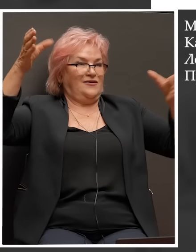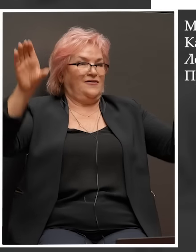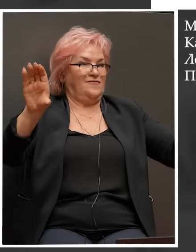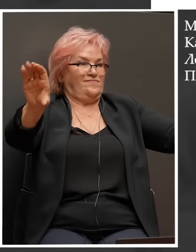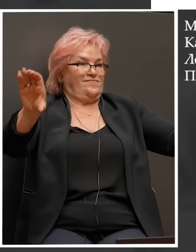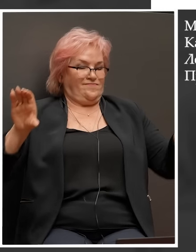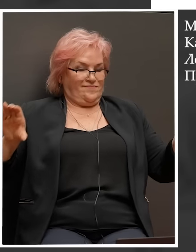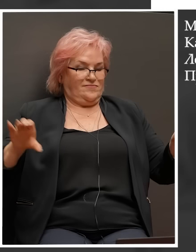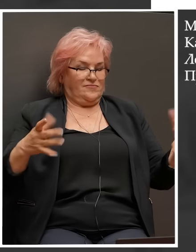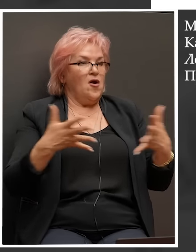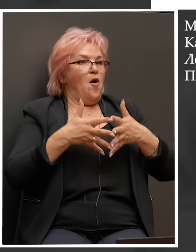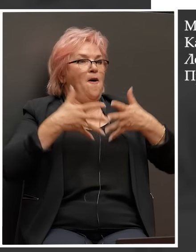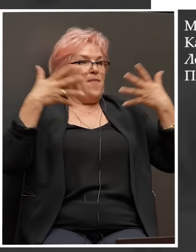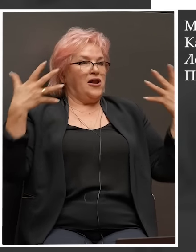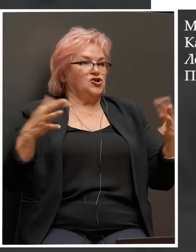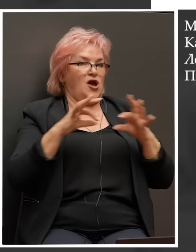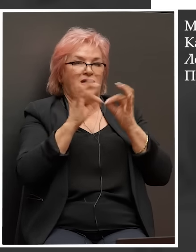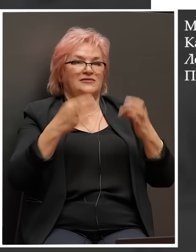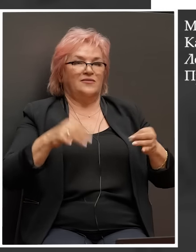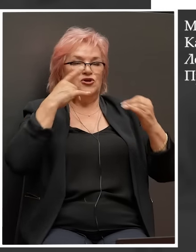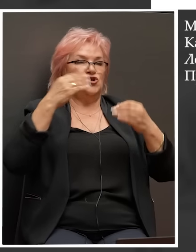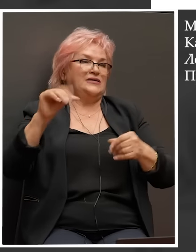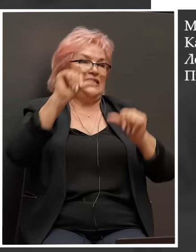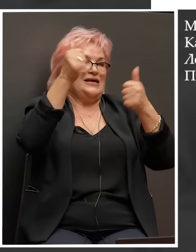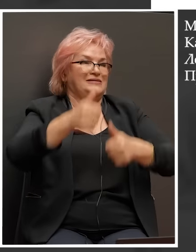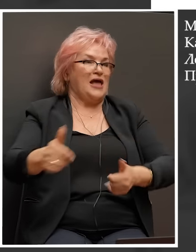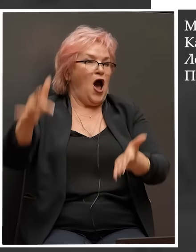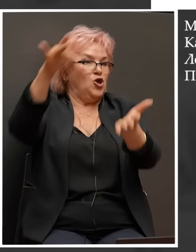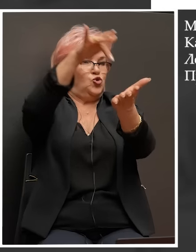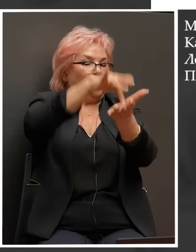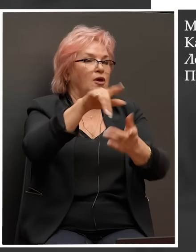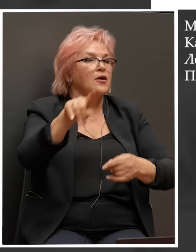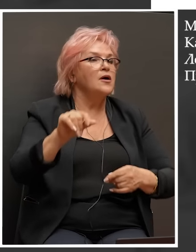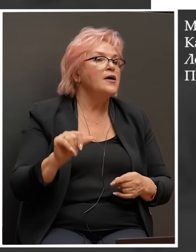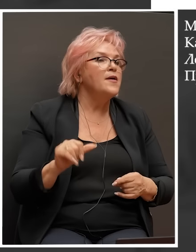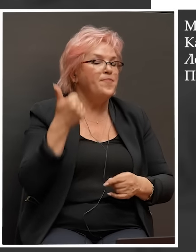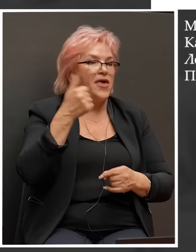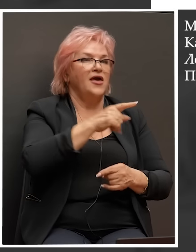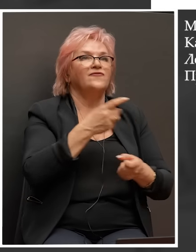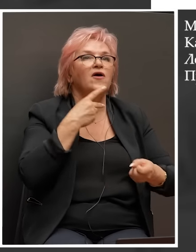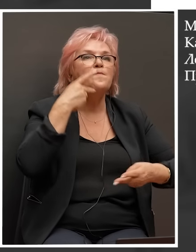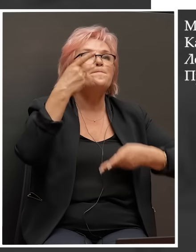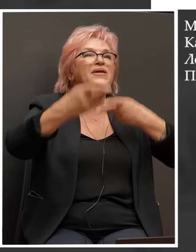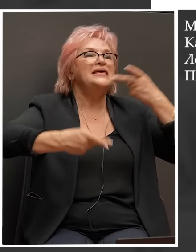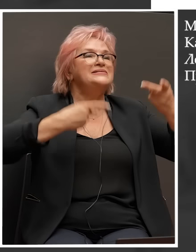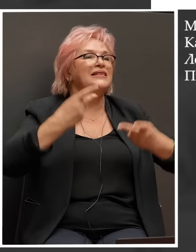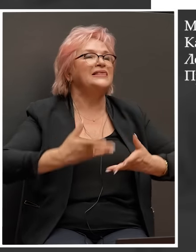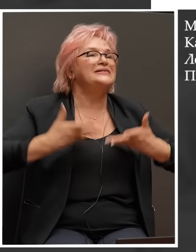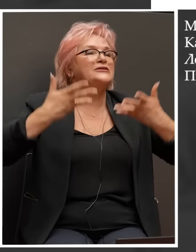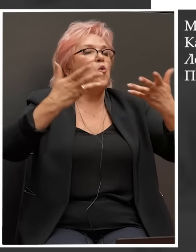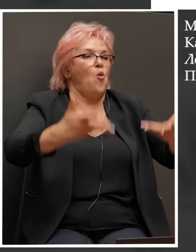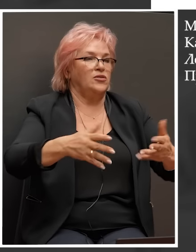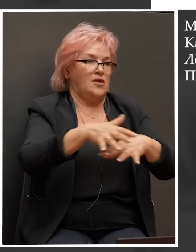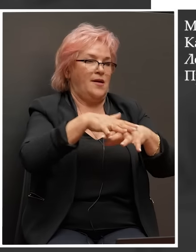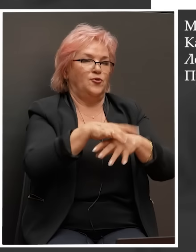на ней стоят, и какая большая и замечательная статуя стоит в центре. Это первая презентационная площадь